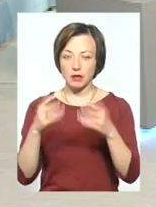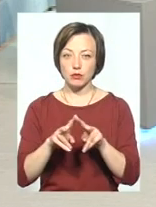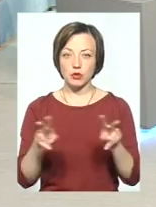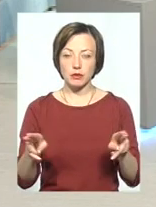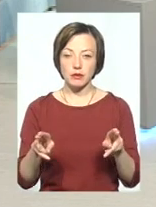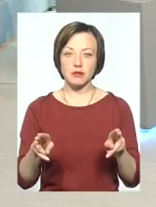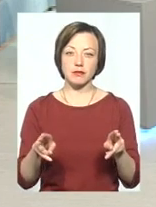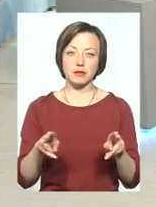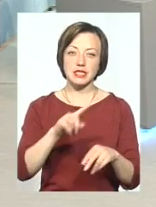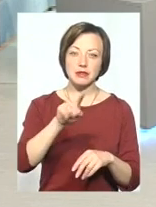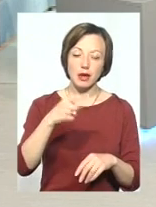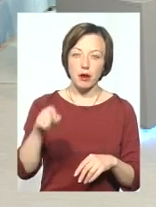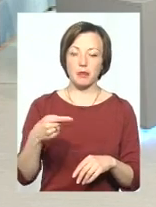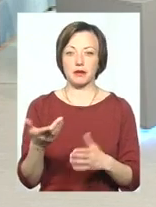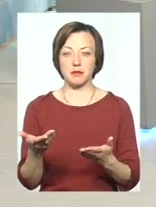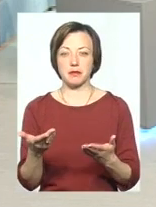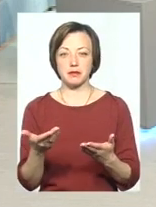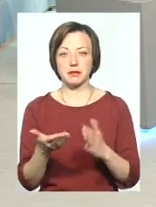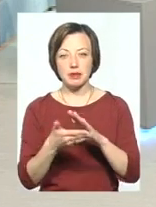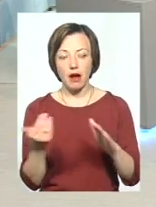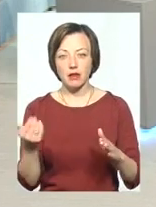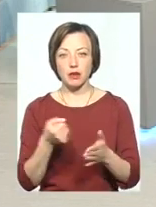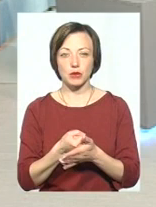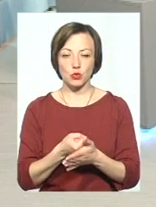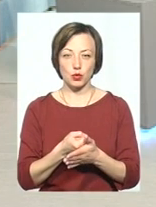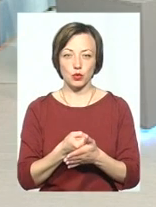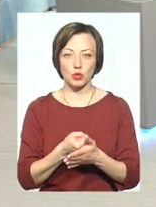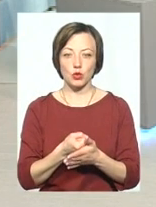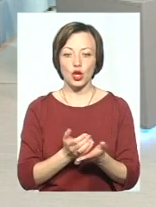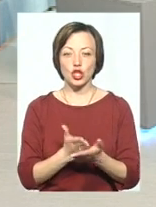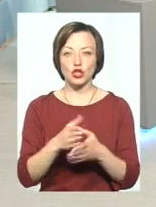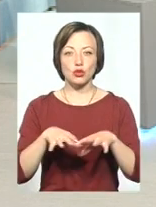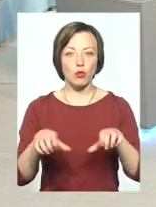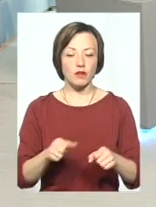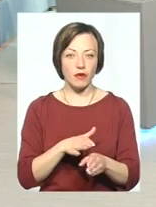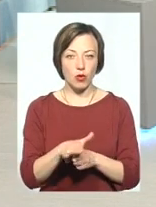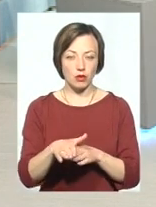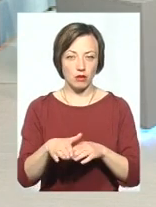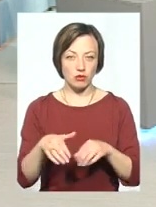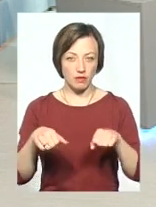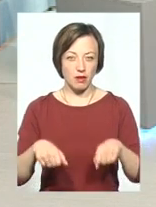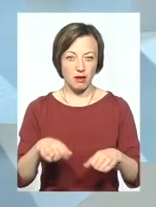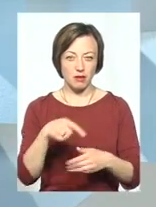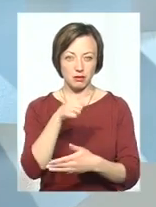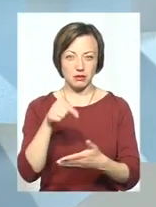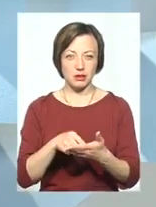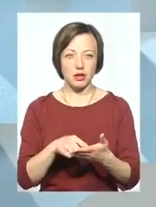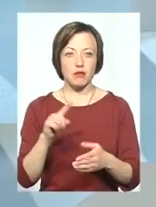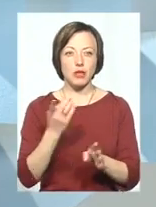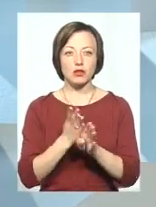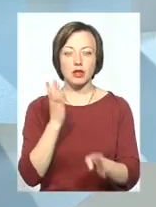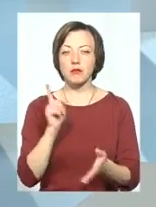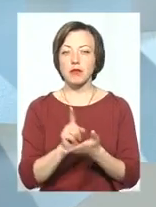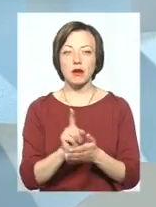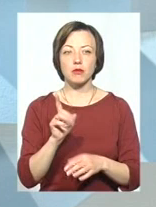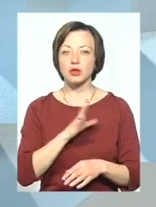подібними зверненнями, з подібними закликами до чиновників виконавчої гілки влади. Це має бути в першу чергу